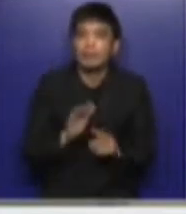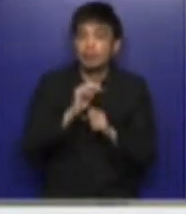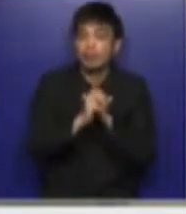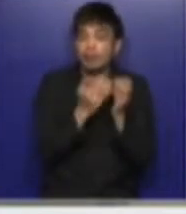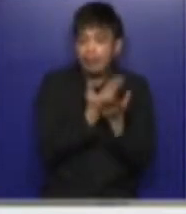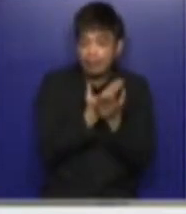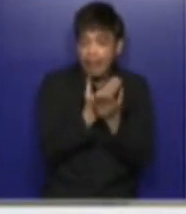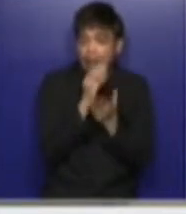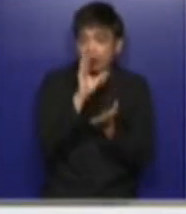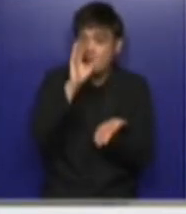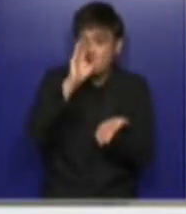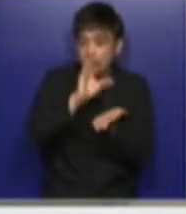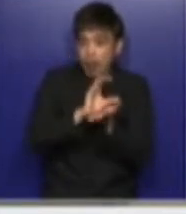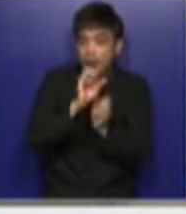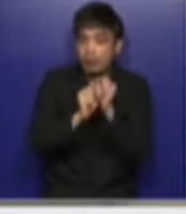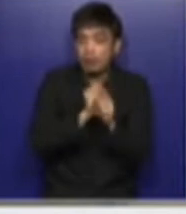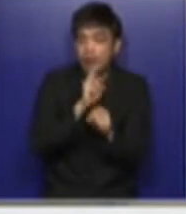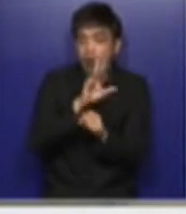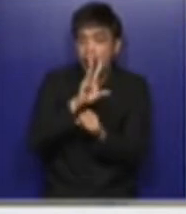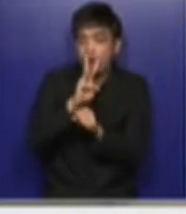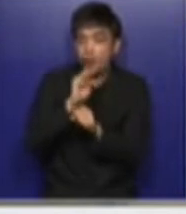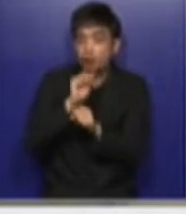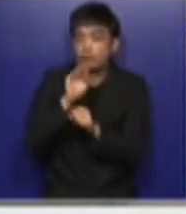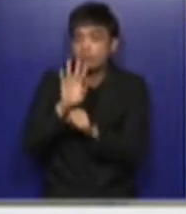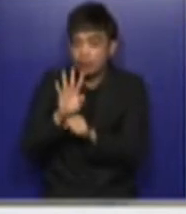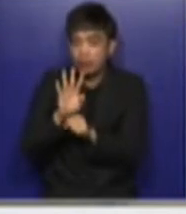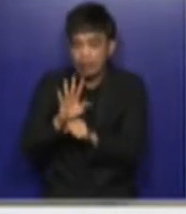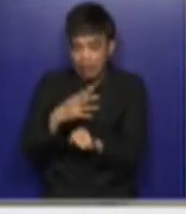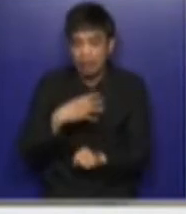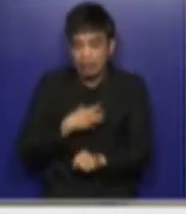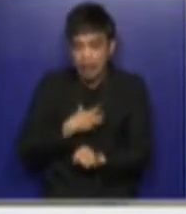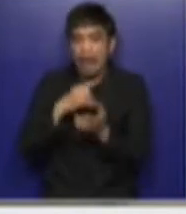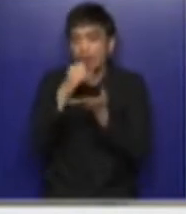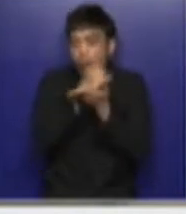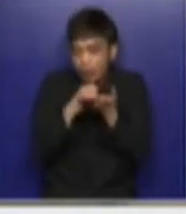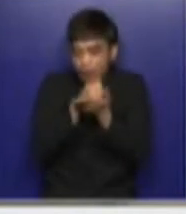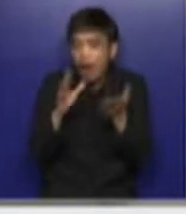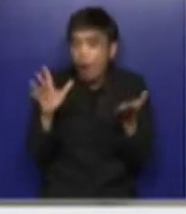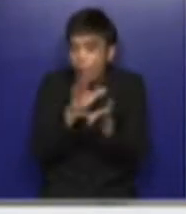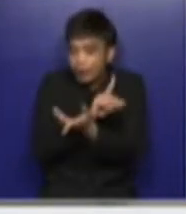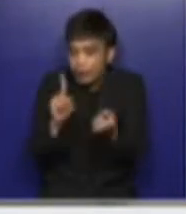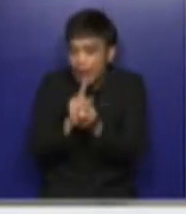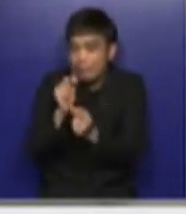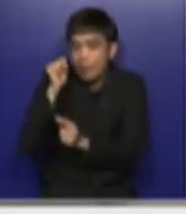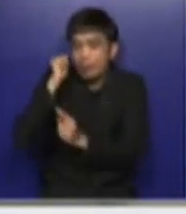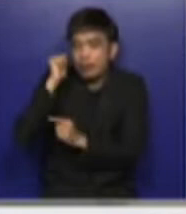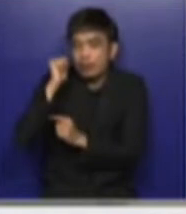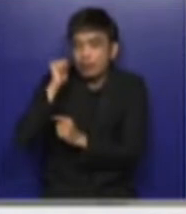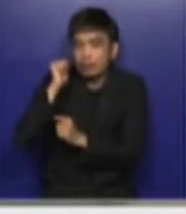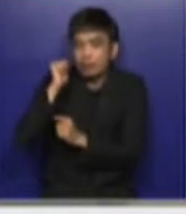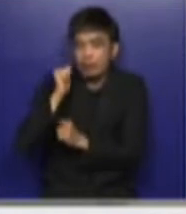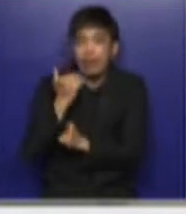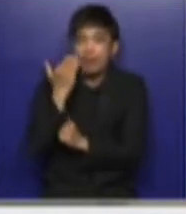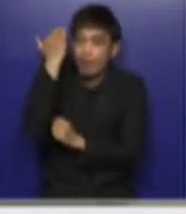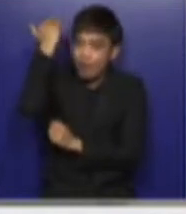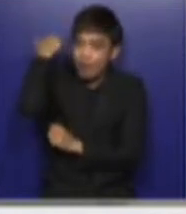ค่ะเหมือนงบที่ล้อมรั้วศิลปะวัฒนธรรมค่ะพยายามจะคงไว้ซึ่งศิลปะและวัฒนธรรมแบบดั้งเดิมนะคะซึ่งที่ผ่าน